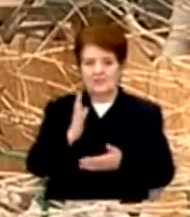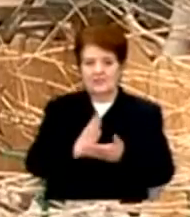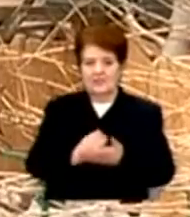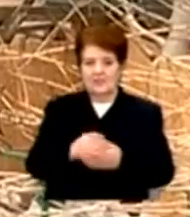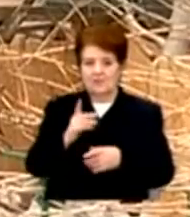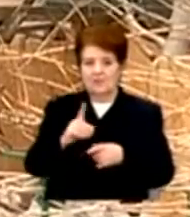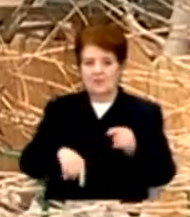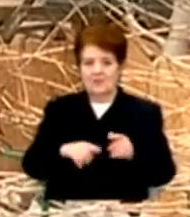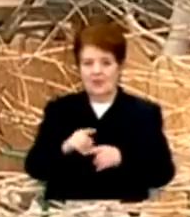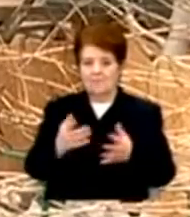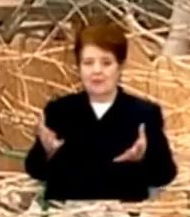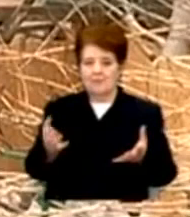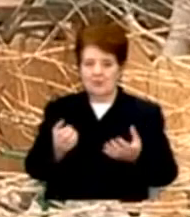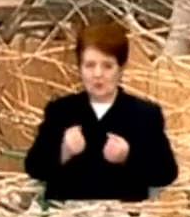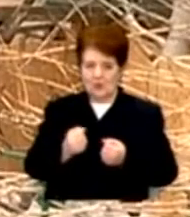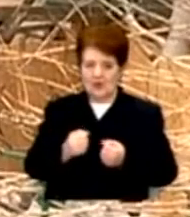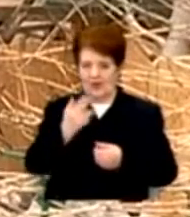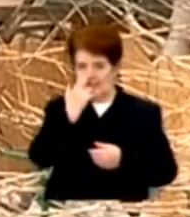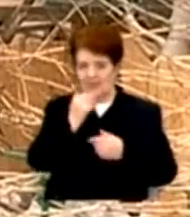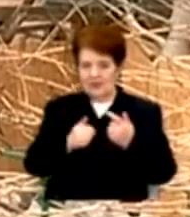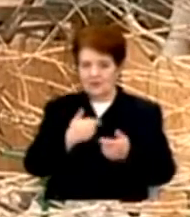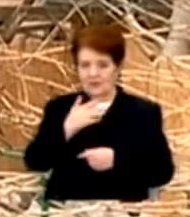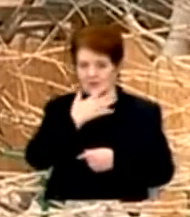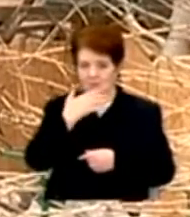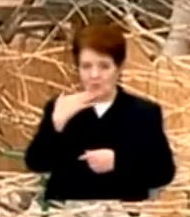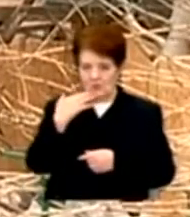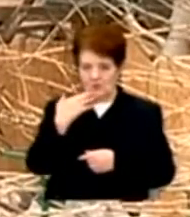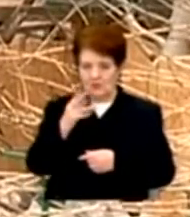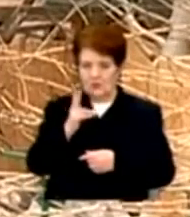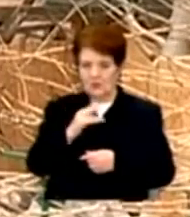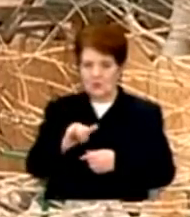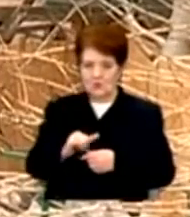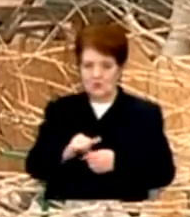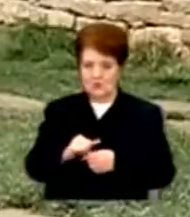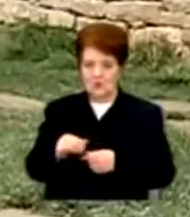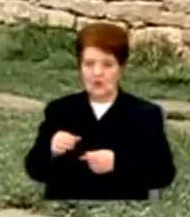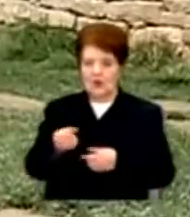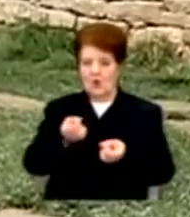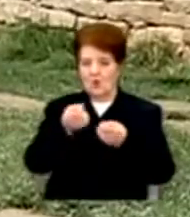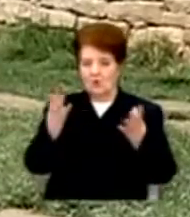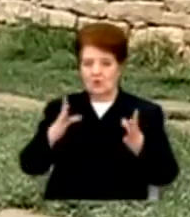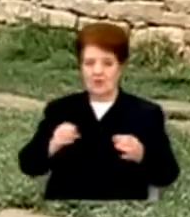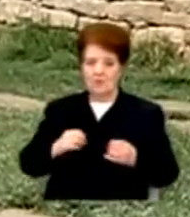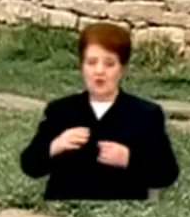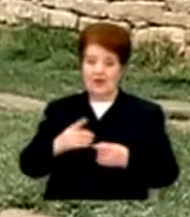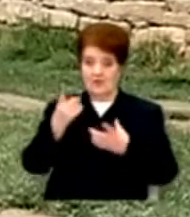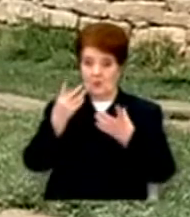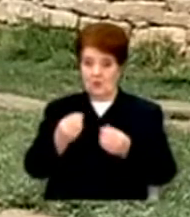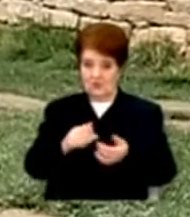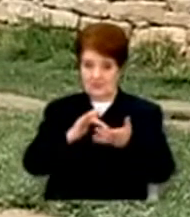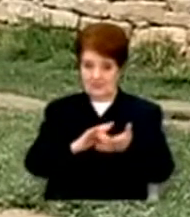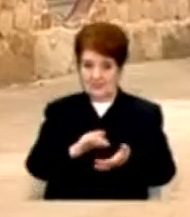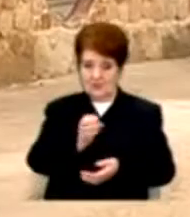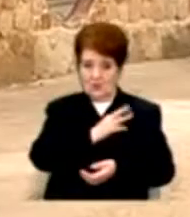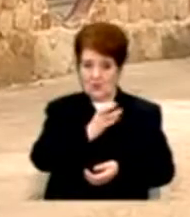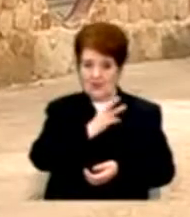neam destul de primitor, cu tradiții foarte multe, cu o cultură bogată. Pentru o zi petrecută la agropensiunea din